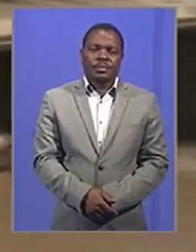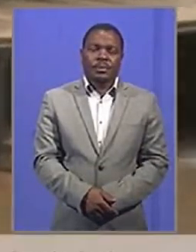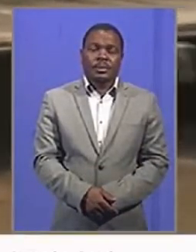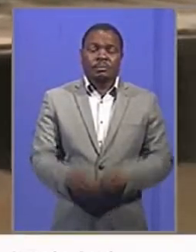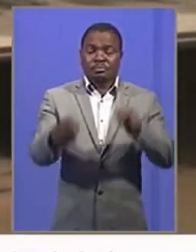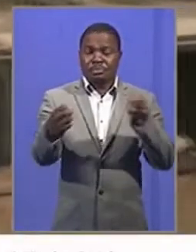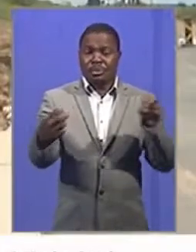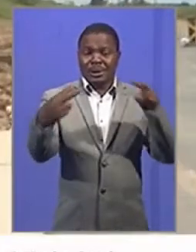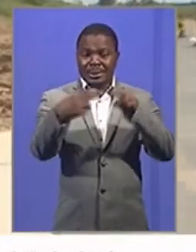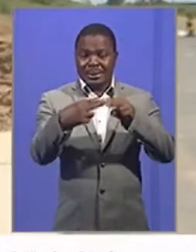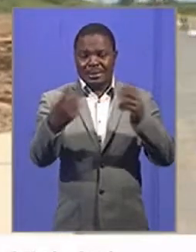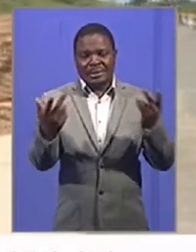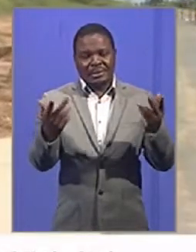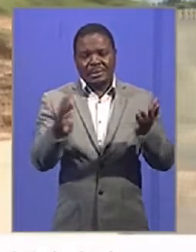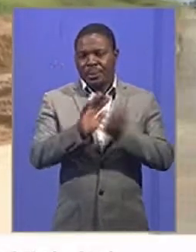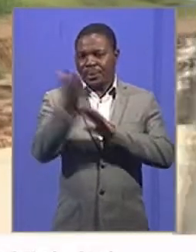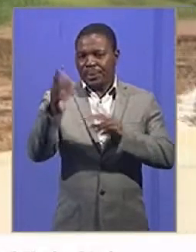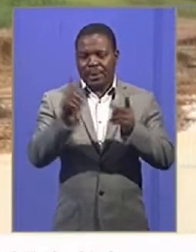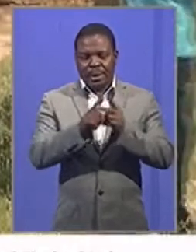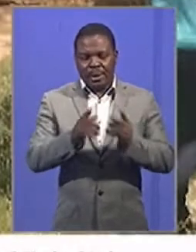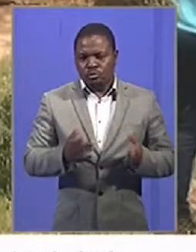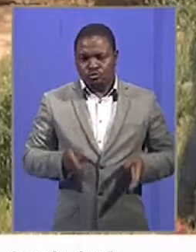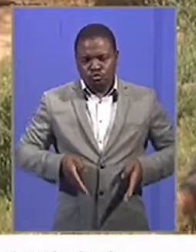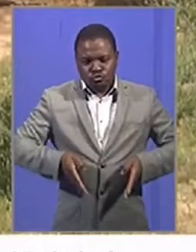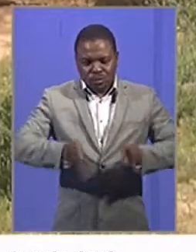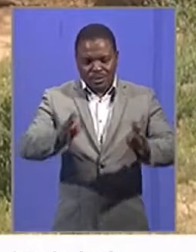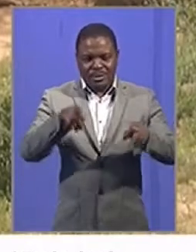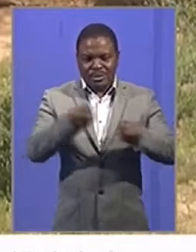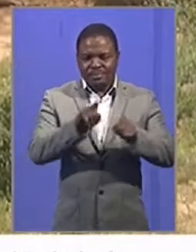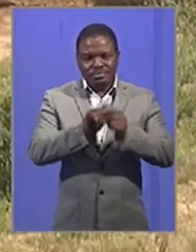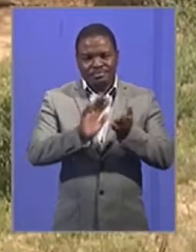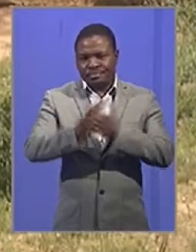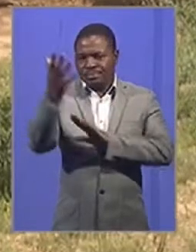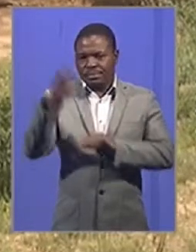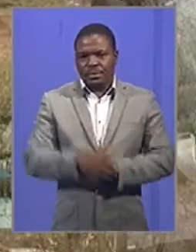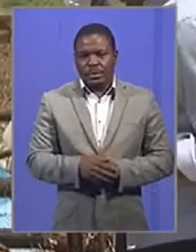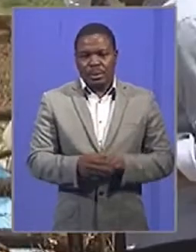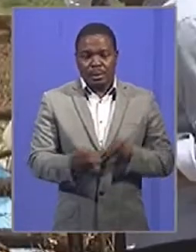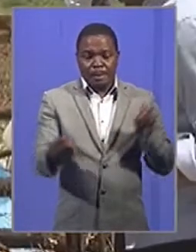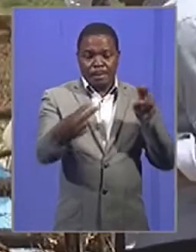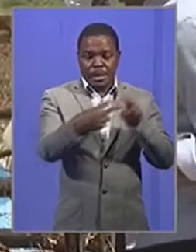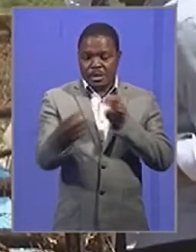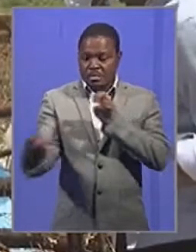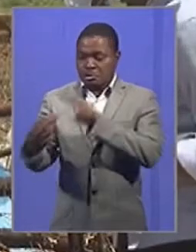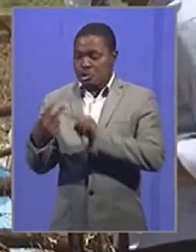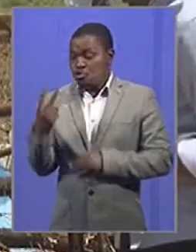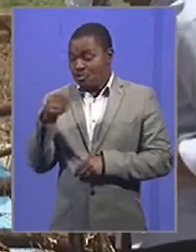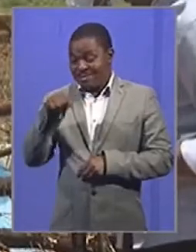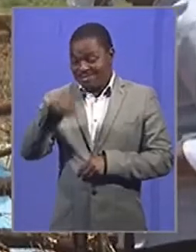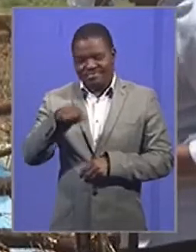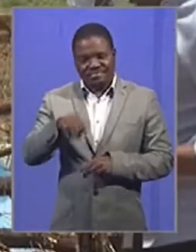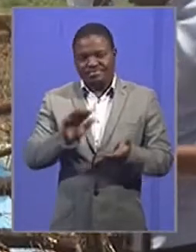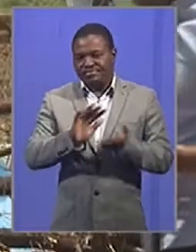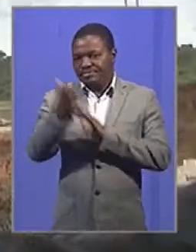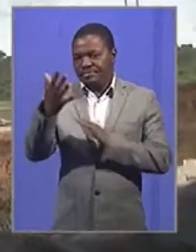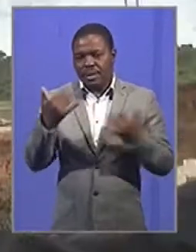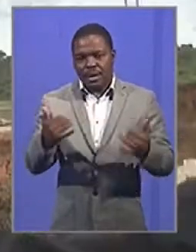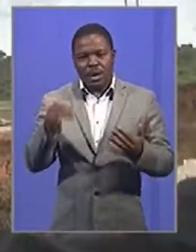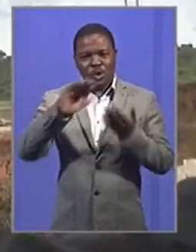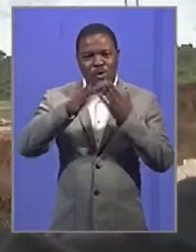Marugo a senyegile, ditsela di gogotswe ke metsi. Borugo jo bo kopanya dikarolo tse pedi tsa motse o le mongwe. Mme jaanong baagi ba